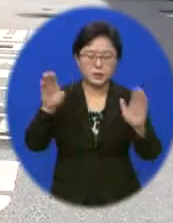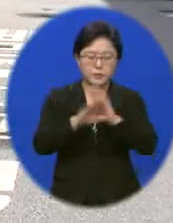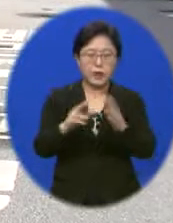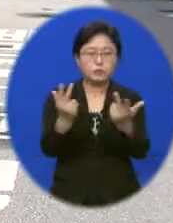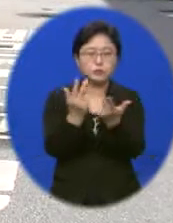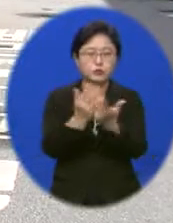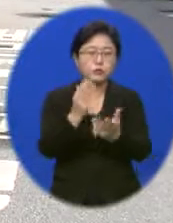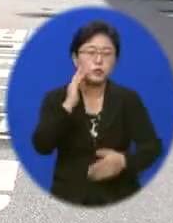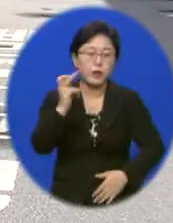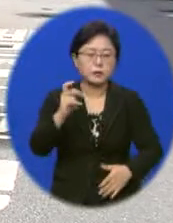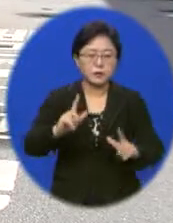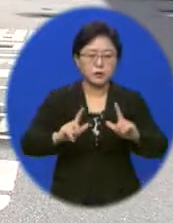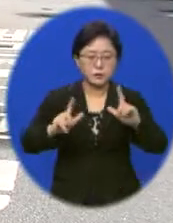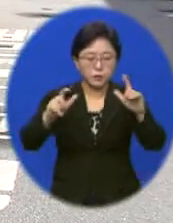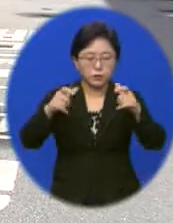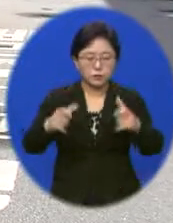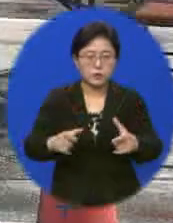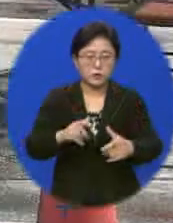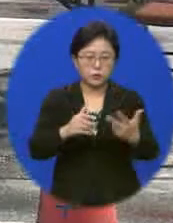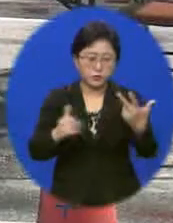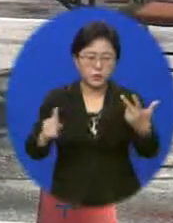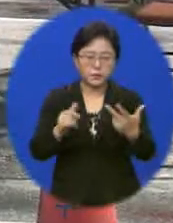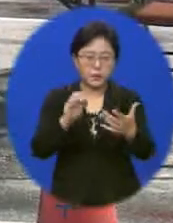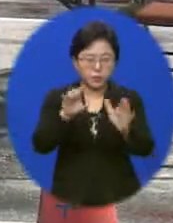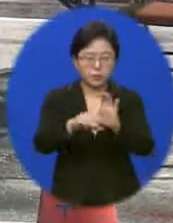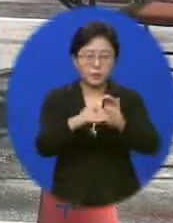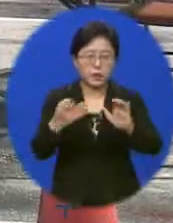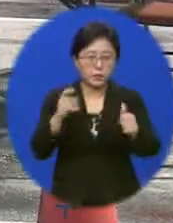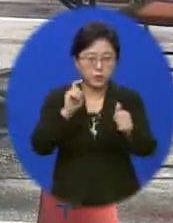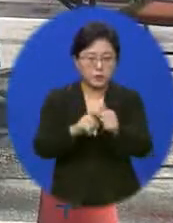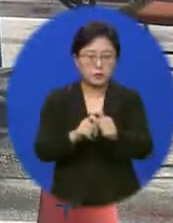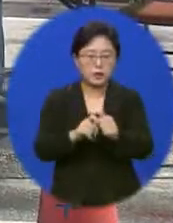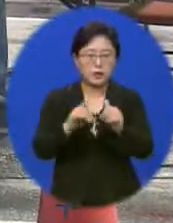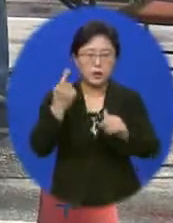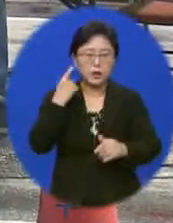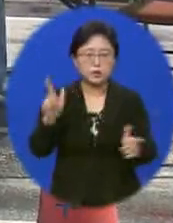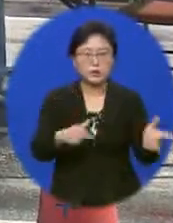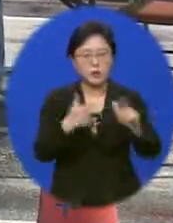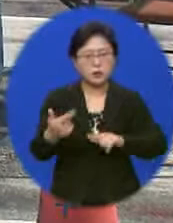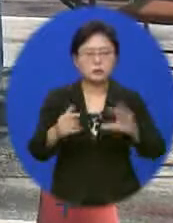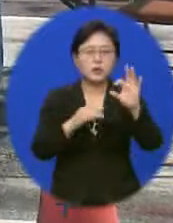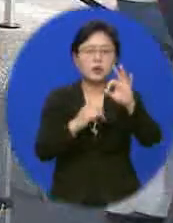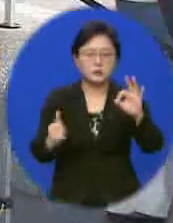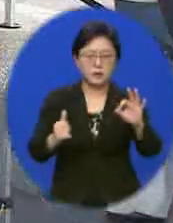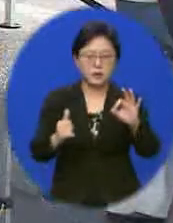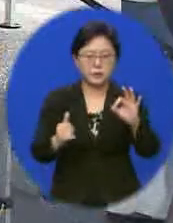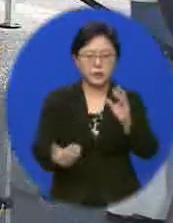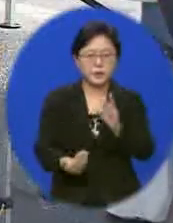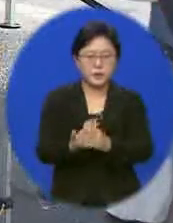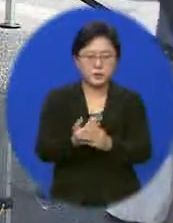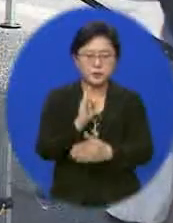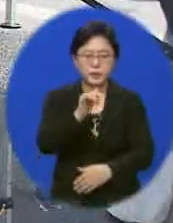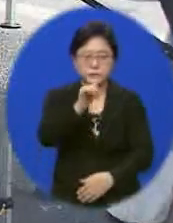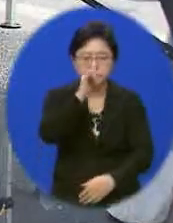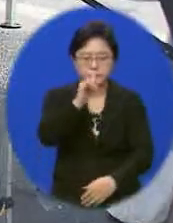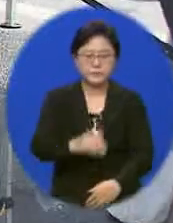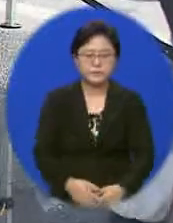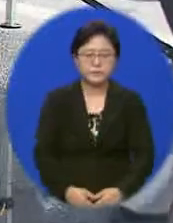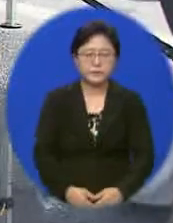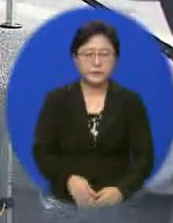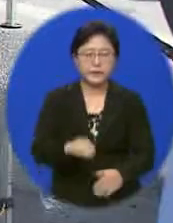북구와 광산구 동구 등에서 7명이 코로나19 확진 판정을 받아 어제 하루 10명의 환자가 발생했다고